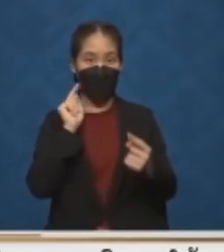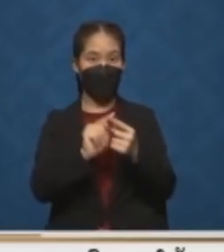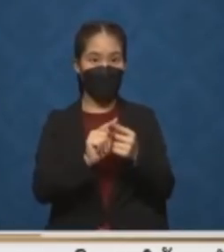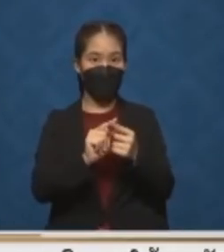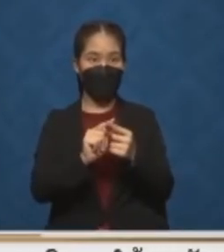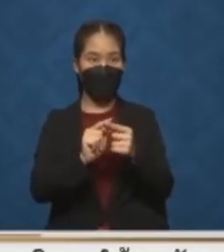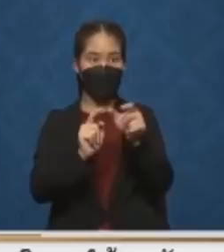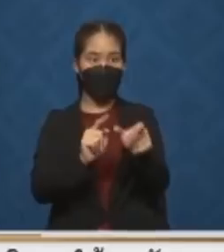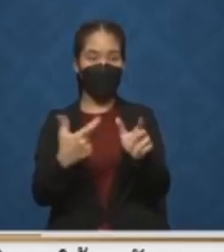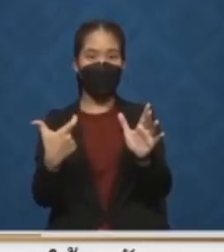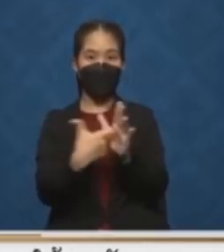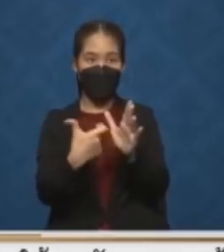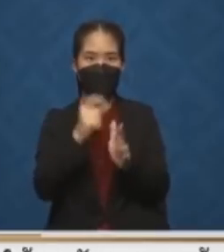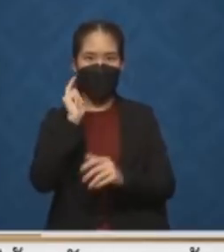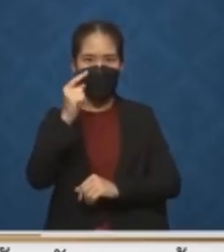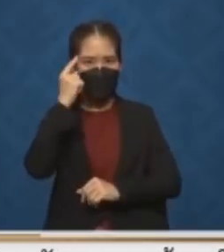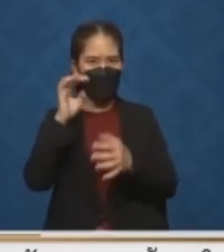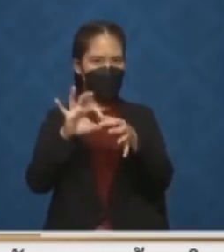คิดถงกว่ามสำคบระวางประเทศ deve prior